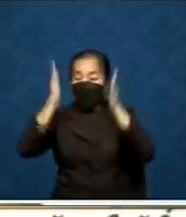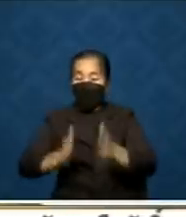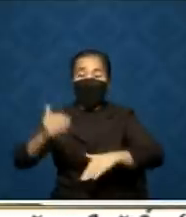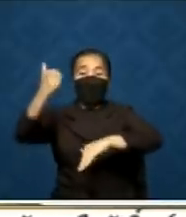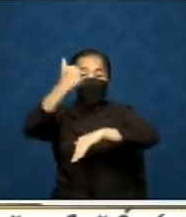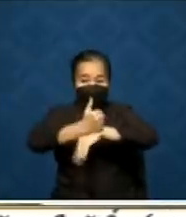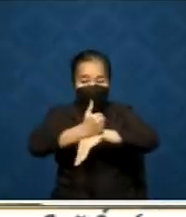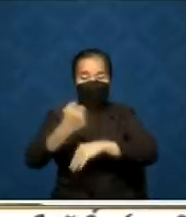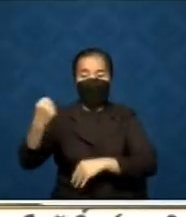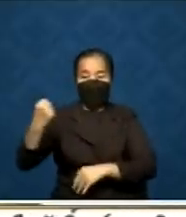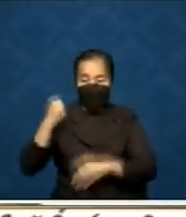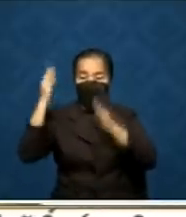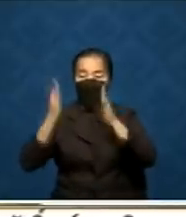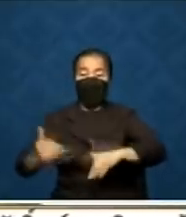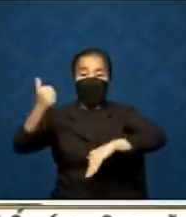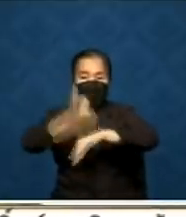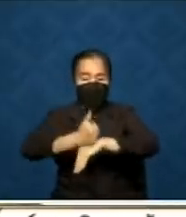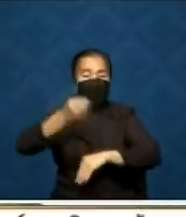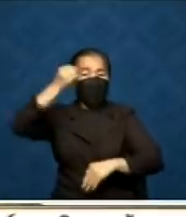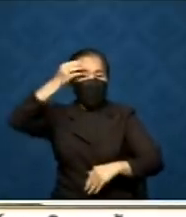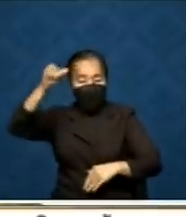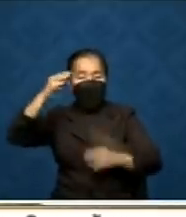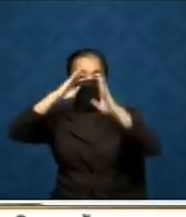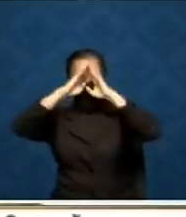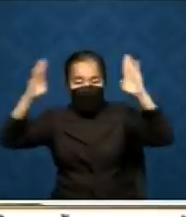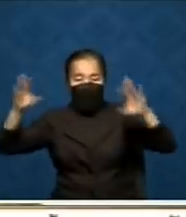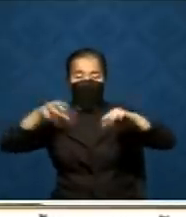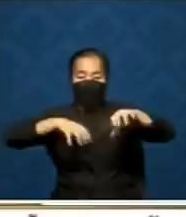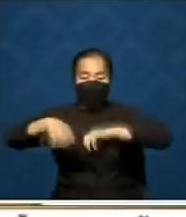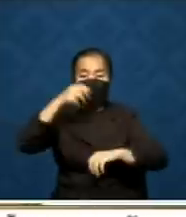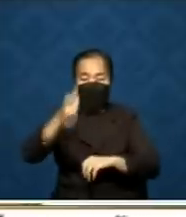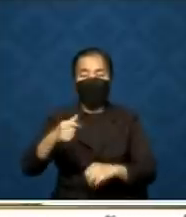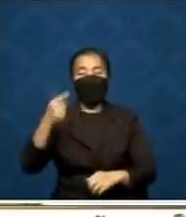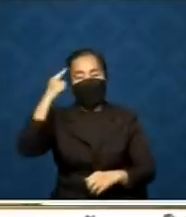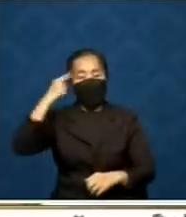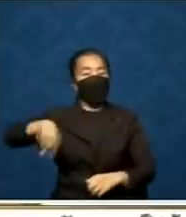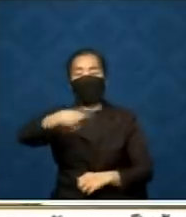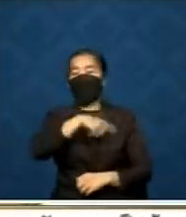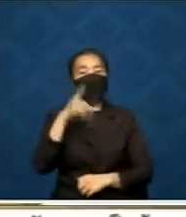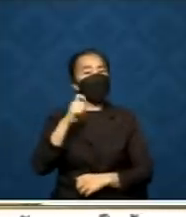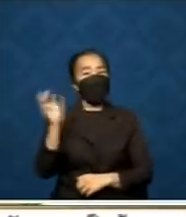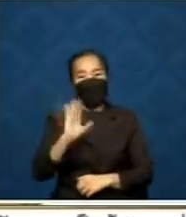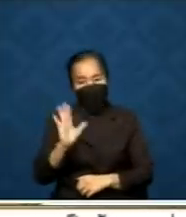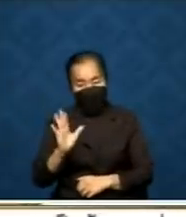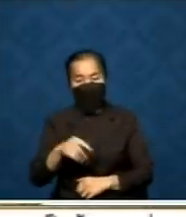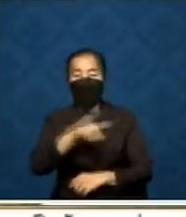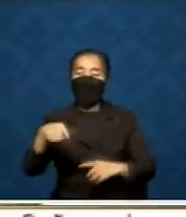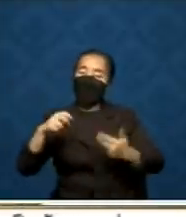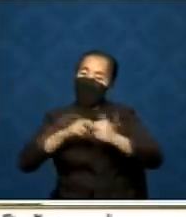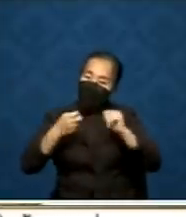เข้มแข็งผู้นำที่บริหารได้บริหารเป็นเนี่ยเราอาจจะน้อยกว่านี้หรือไม่จับขนาดนี้